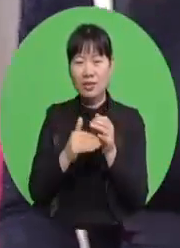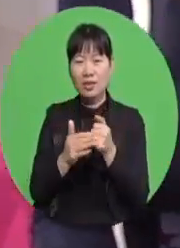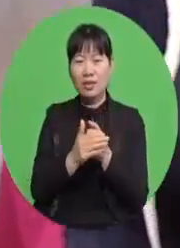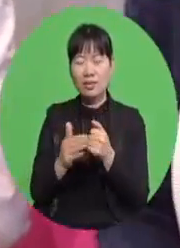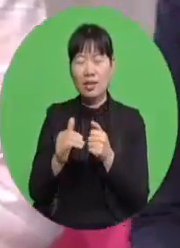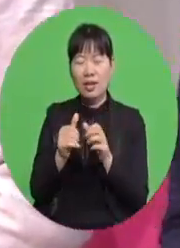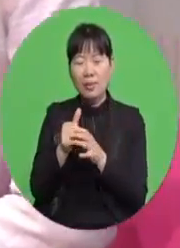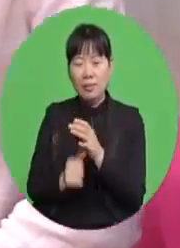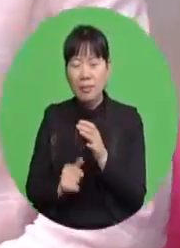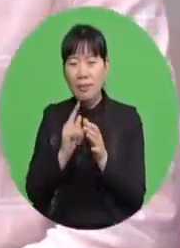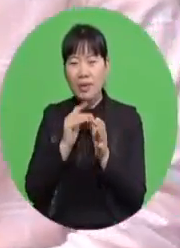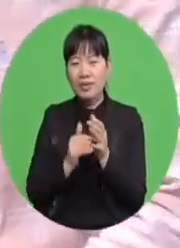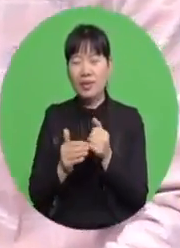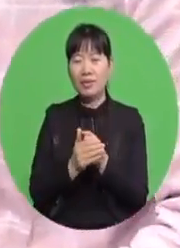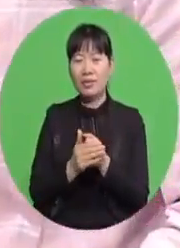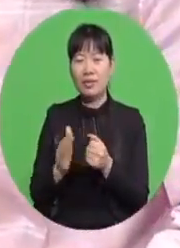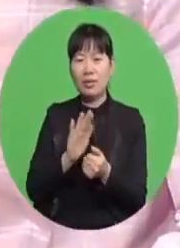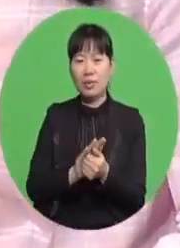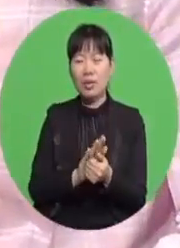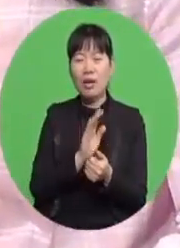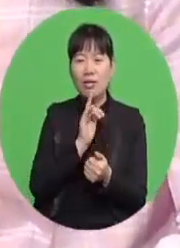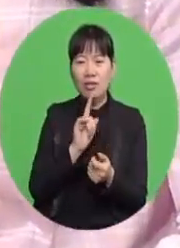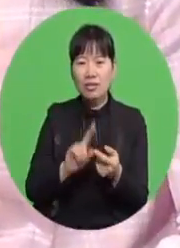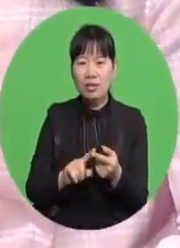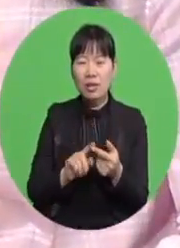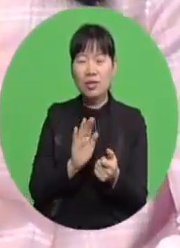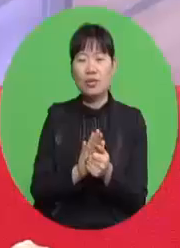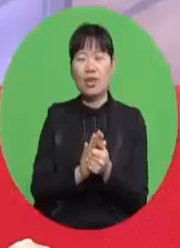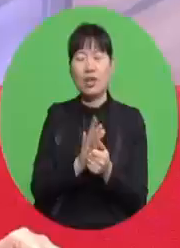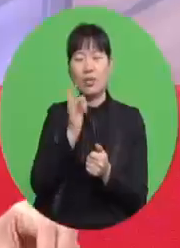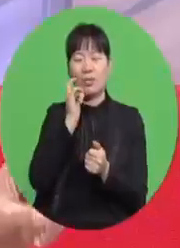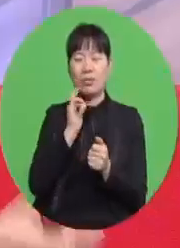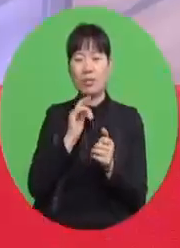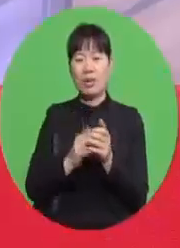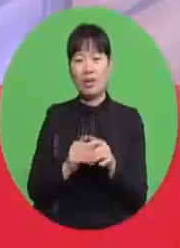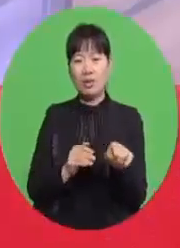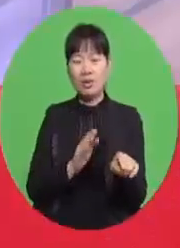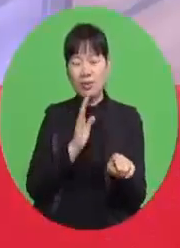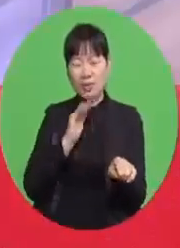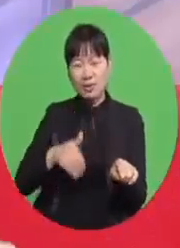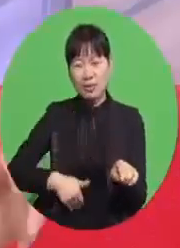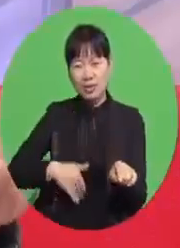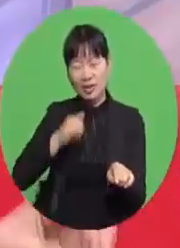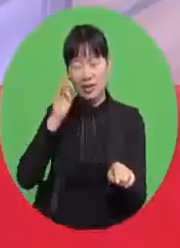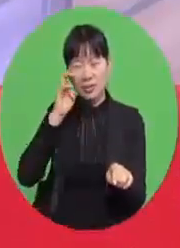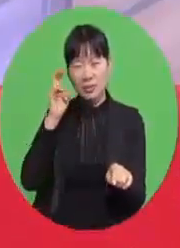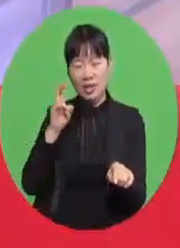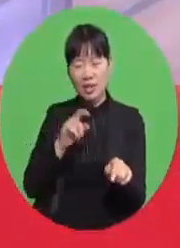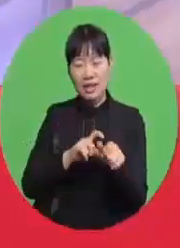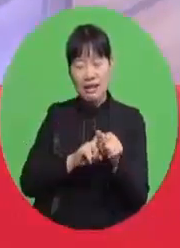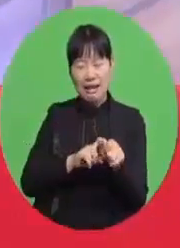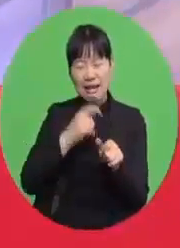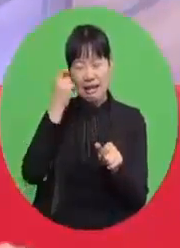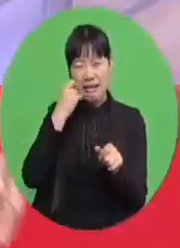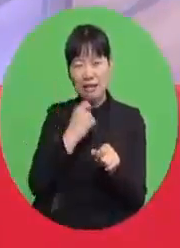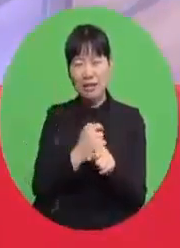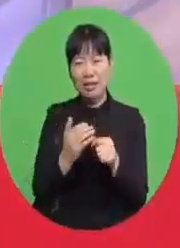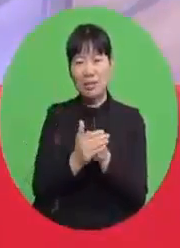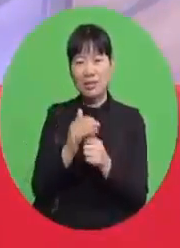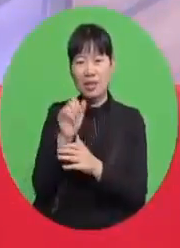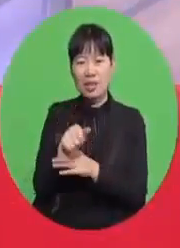확 넘어가서 정말 도와줘야 될 것도 도와주지 못하고 제가 정말 뭔가가 필요한 그렇죠. 걸 수도 있으니까요. 그래서 징징거린다고